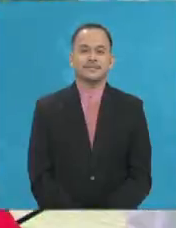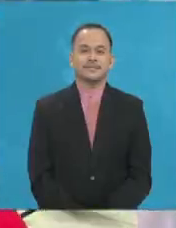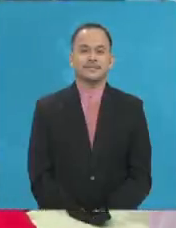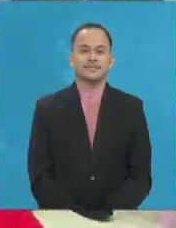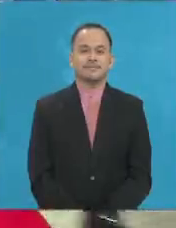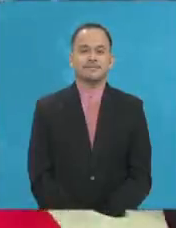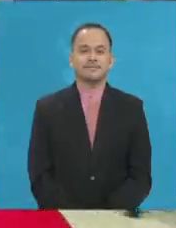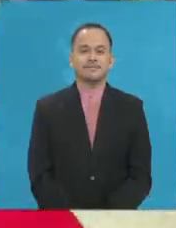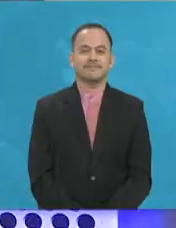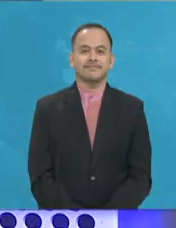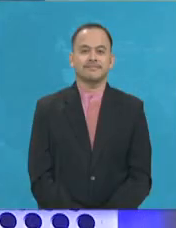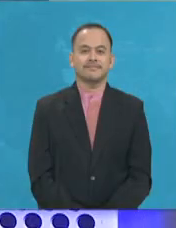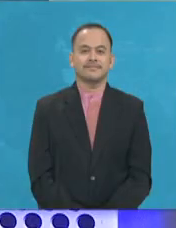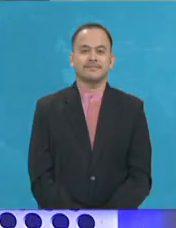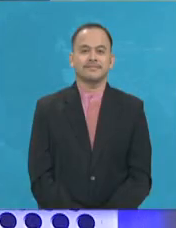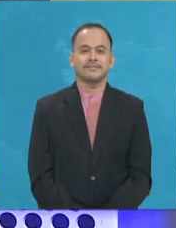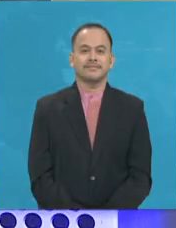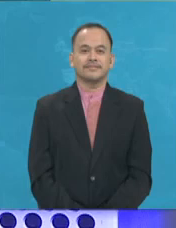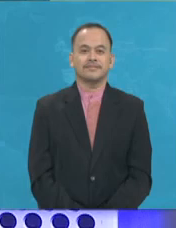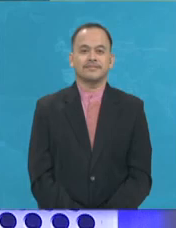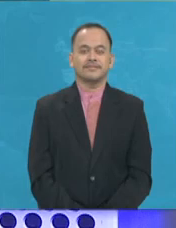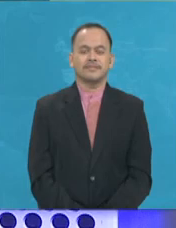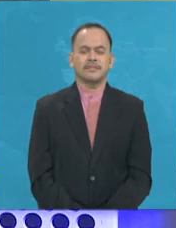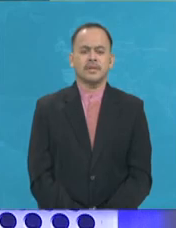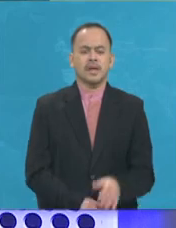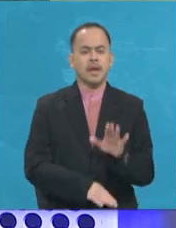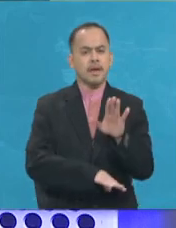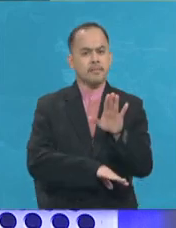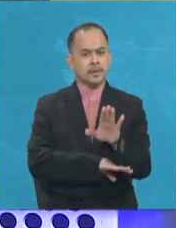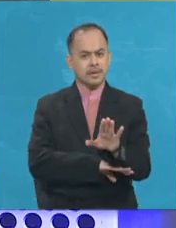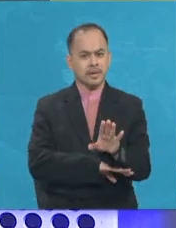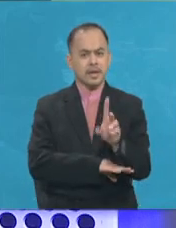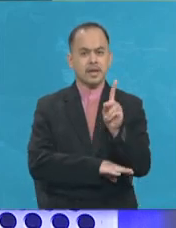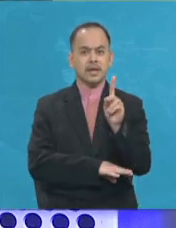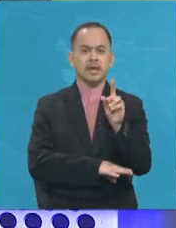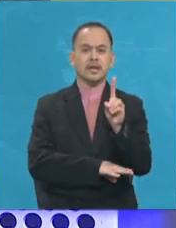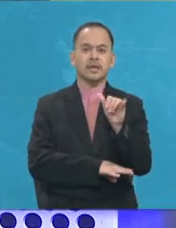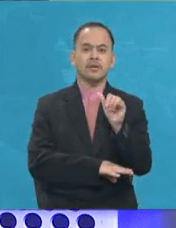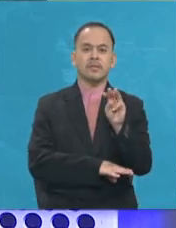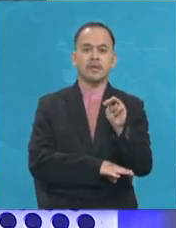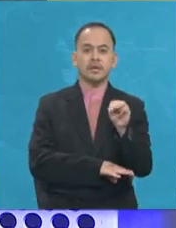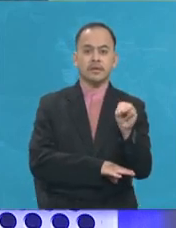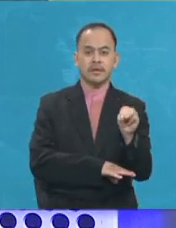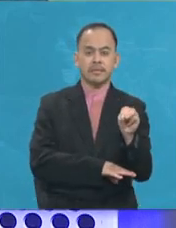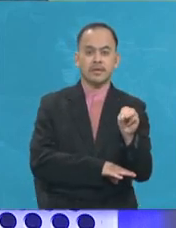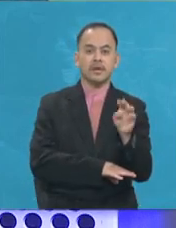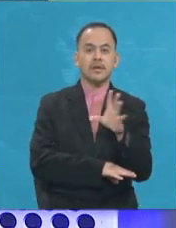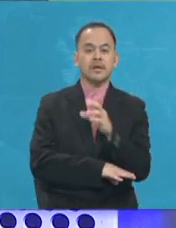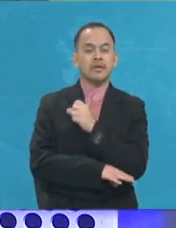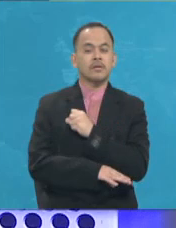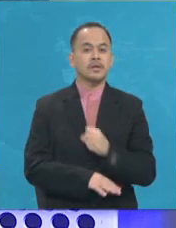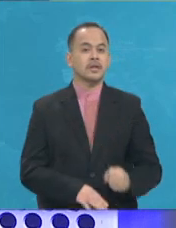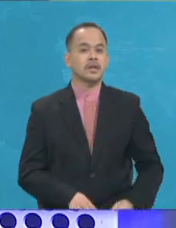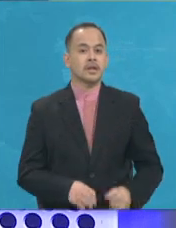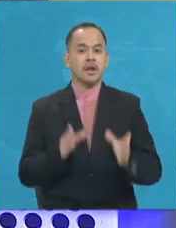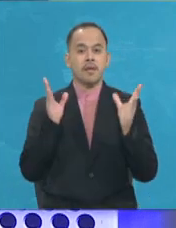Hai pada sebelah petang kebawah duli Yang Maha Mulia Paduka seri Baginda Sultan dan yang di-pertuan